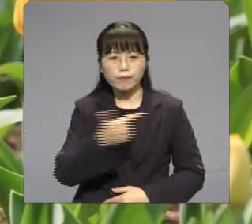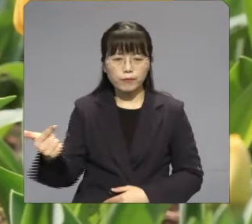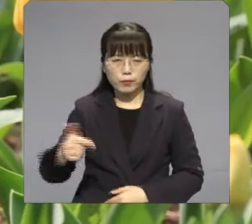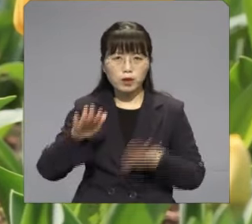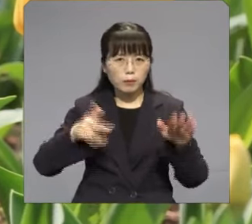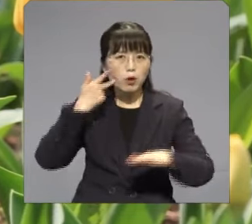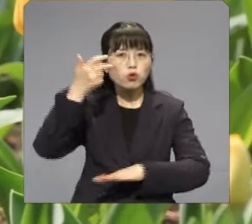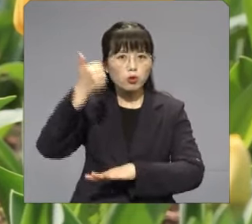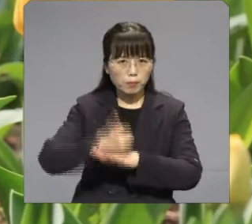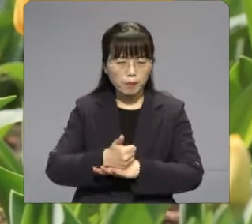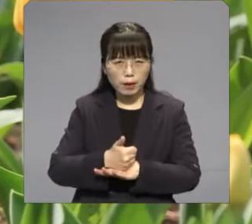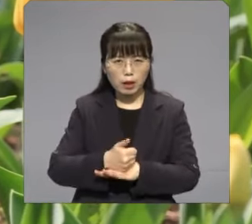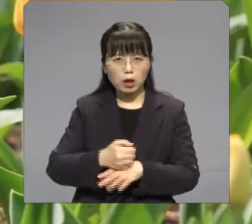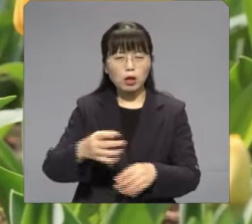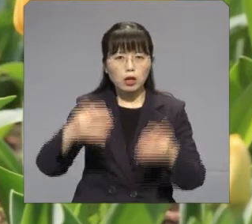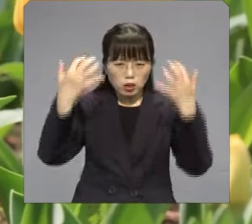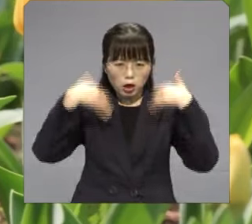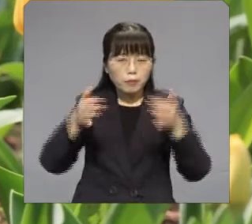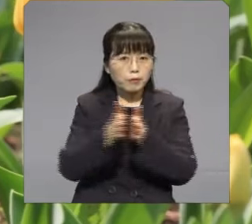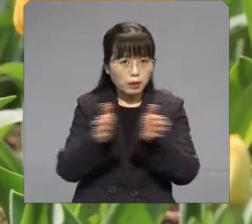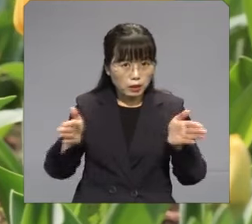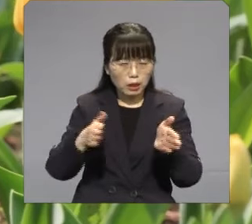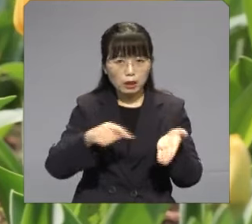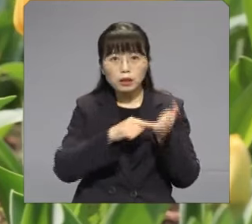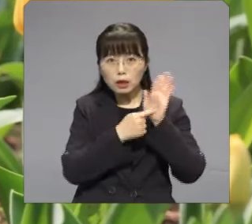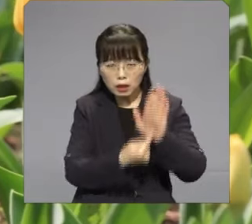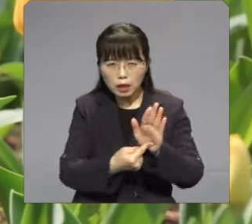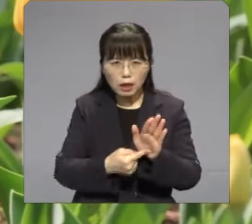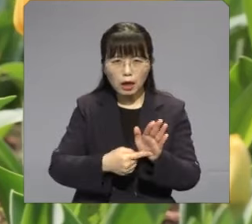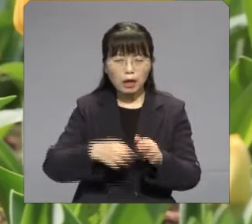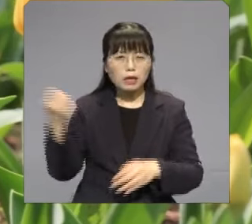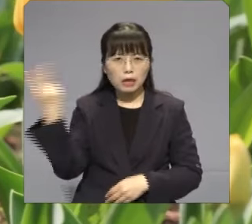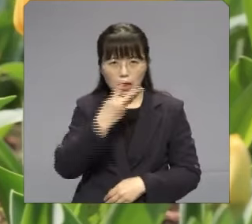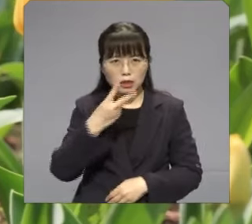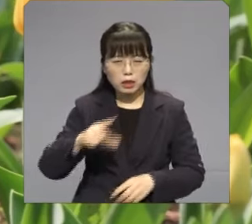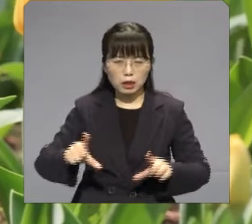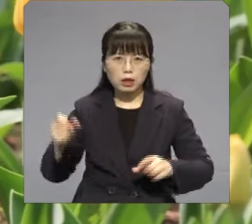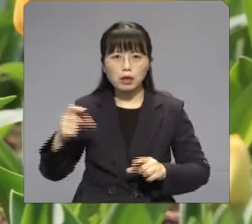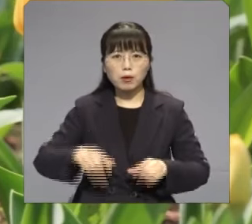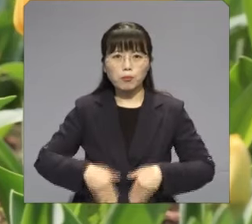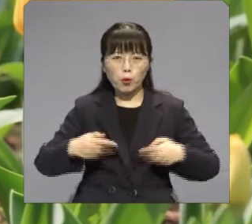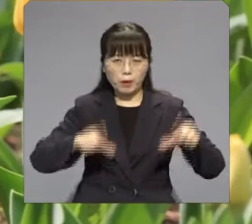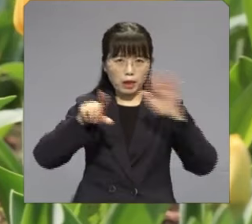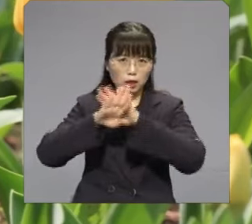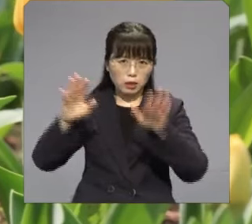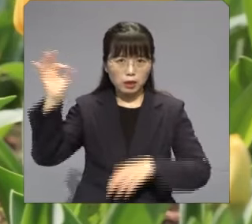이번 주말에는 초여름 수준에 더위도 나타나다가 이후에는 다시 봄날씨를 되찾겠습니다 날씨였습니다